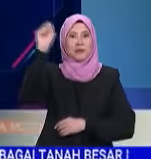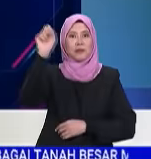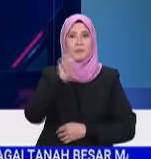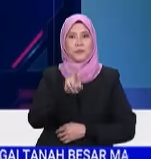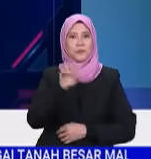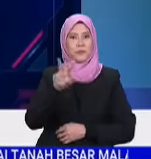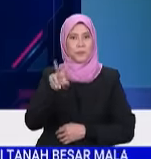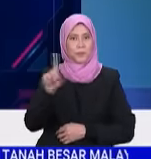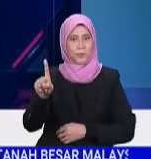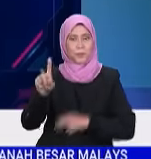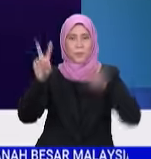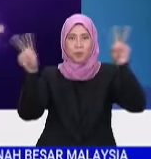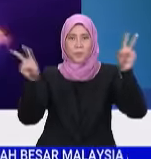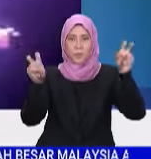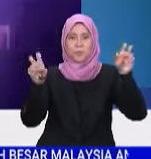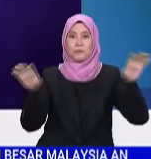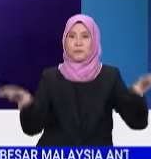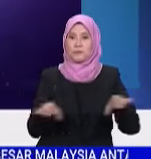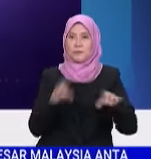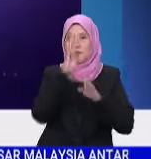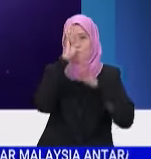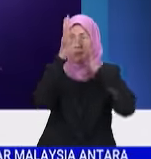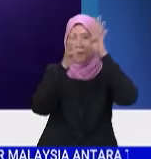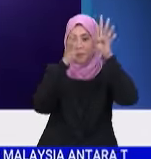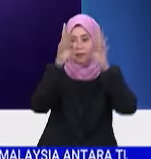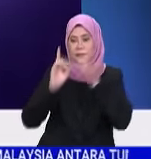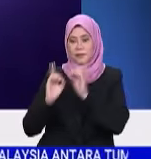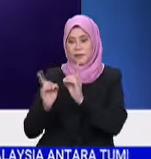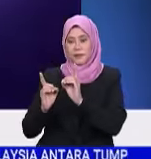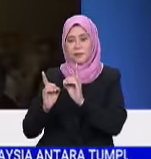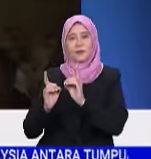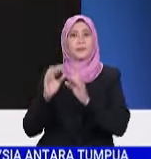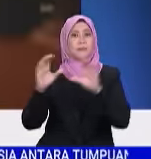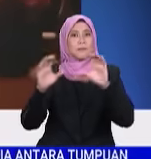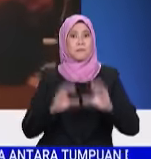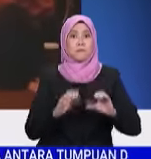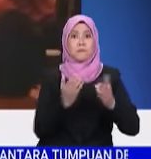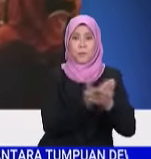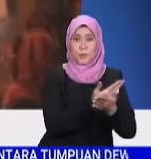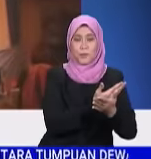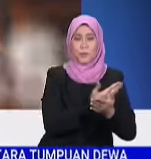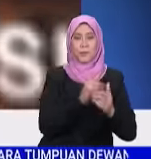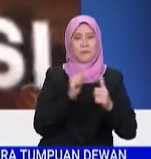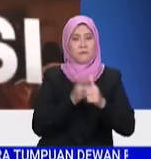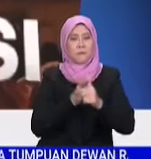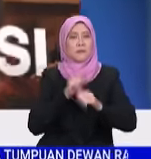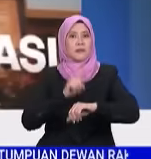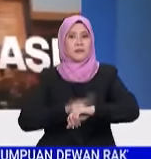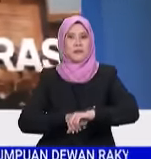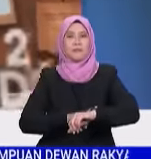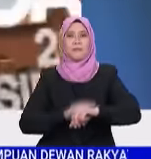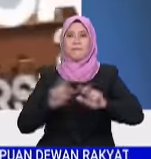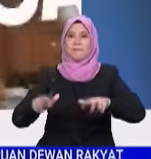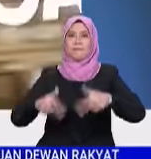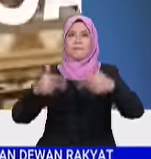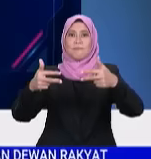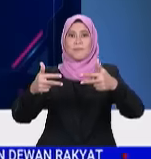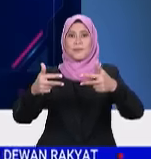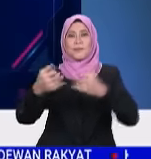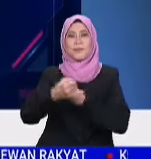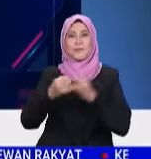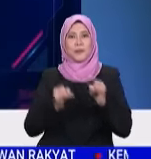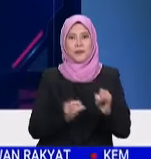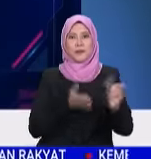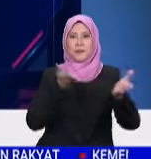2021 bertemakan pelaksanaan inovasi digital dalam norma baharu yang julung kali diadakan secara Maya oleh